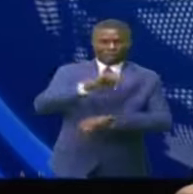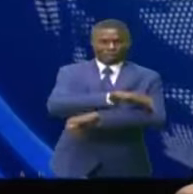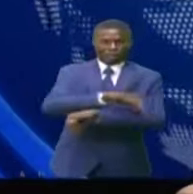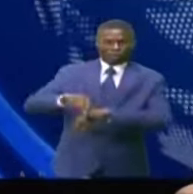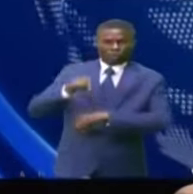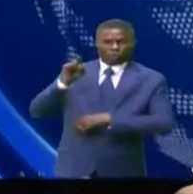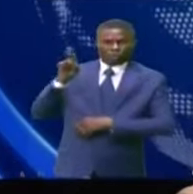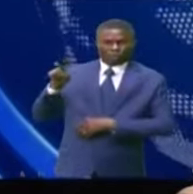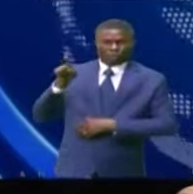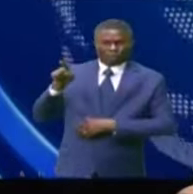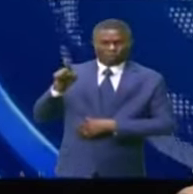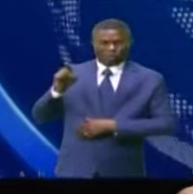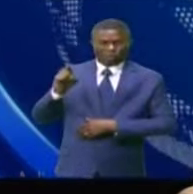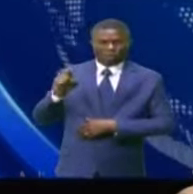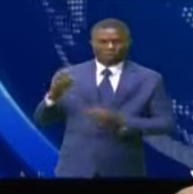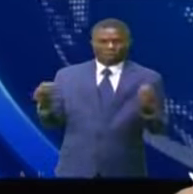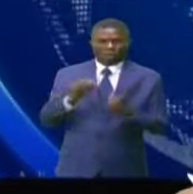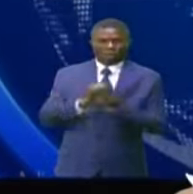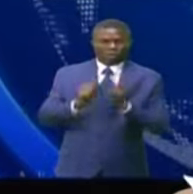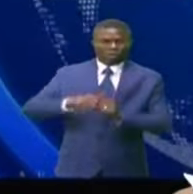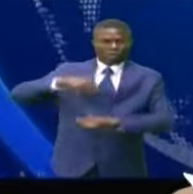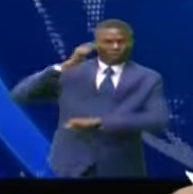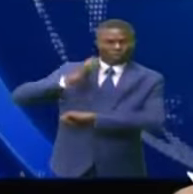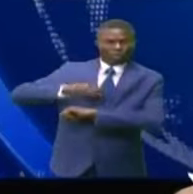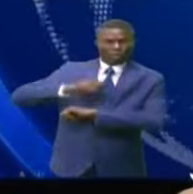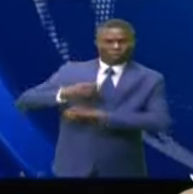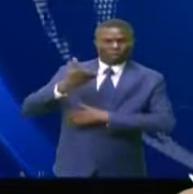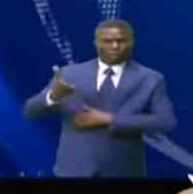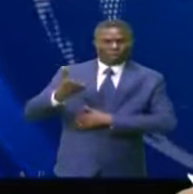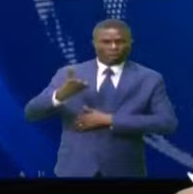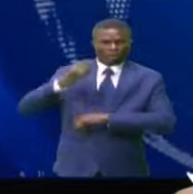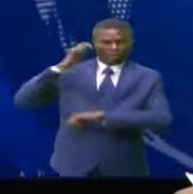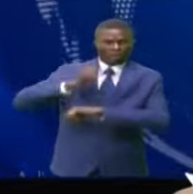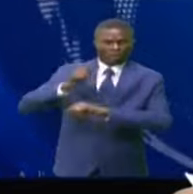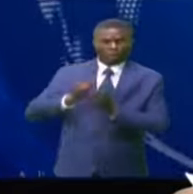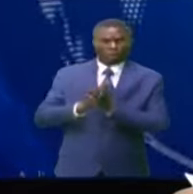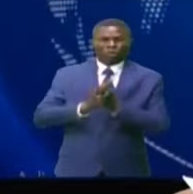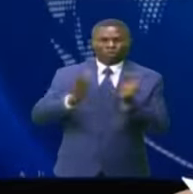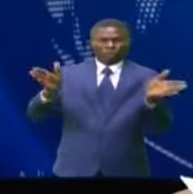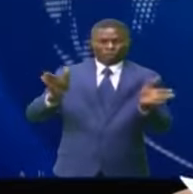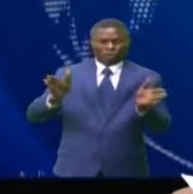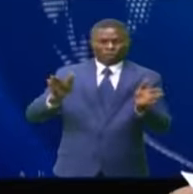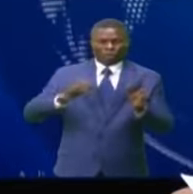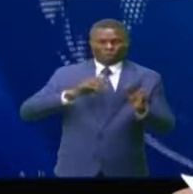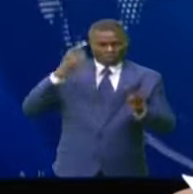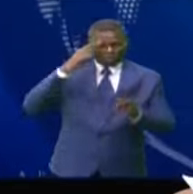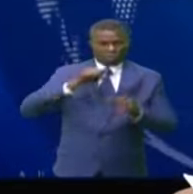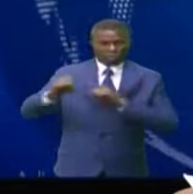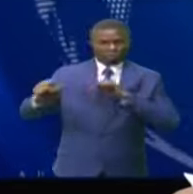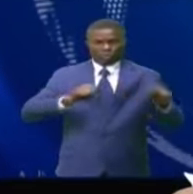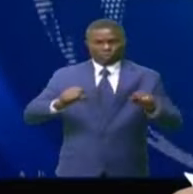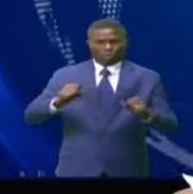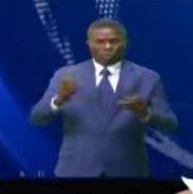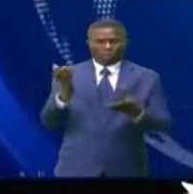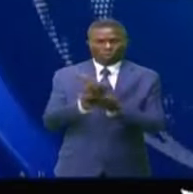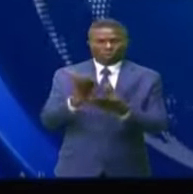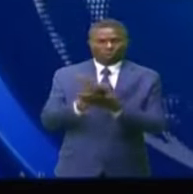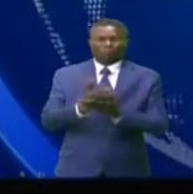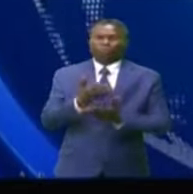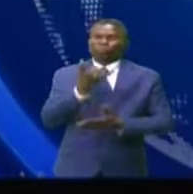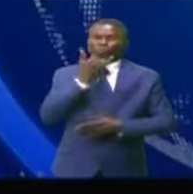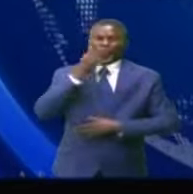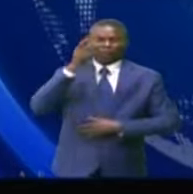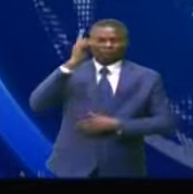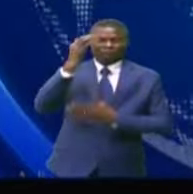tribunal, faisant office du tribunal administratif, une audience publique consacrée à l'examen des recours, des contentieux, des